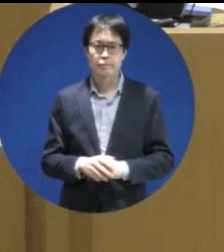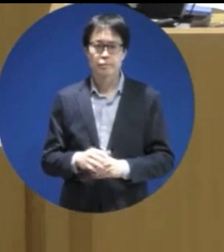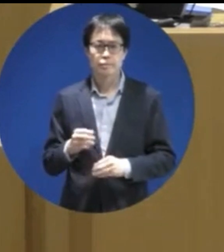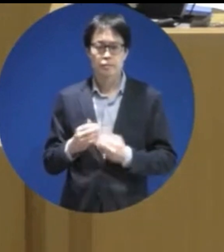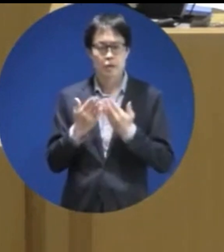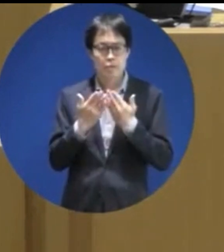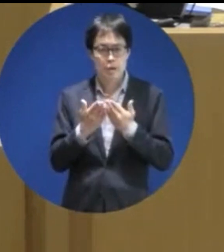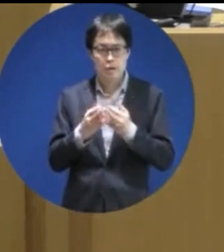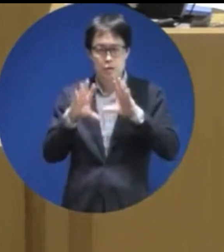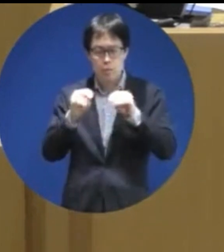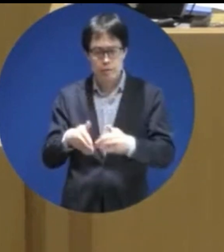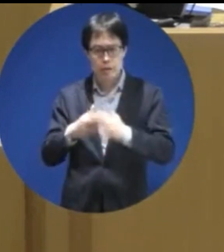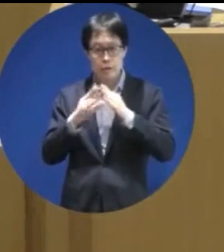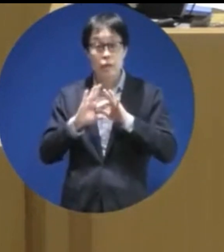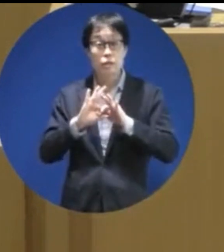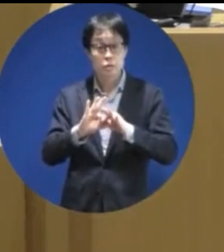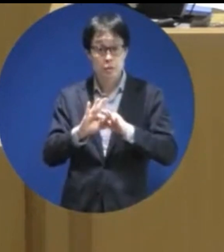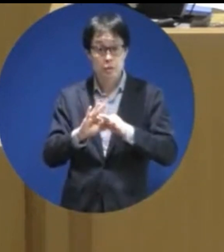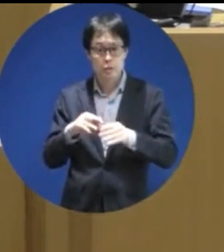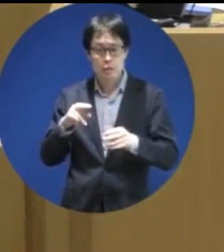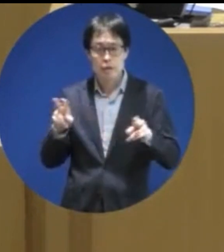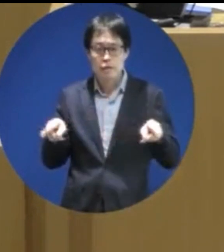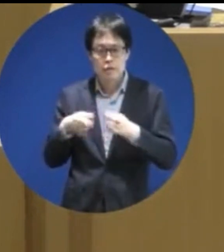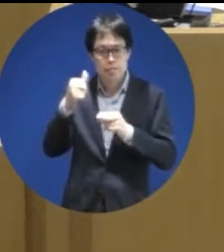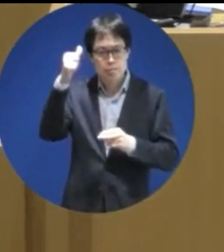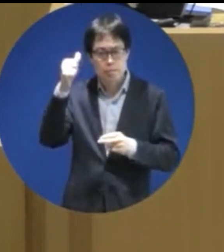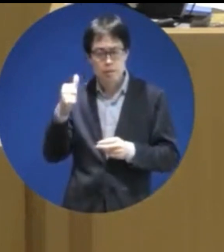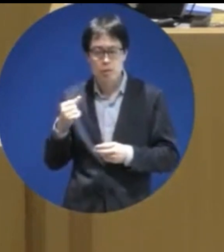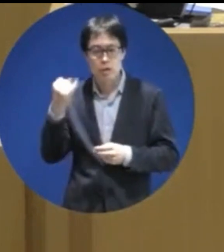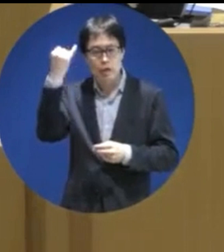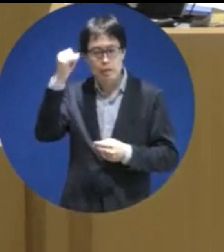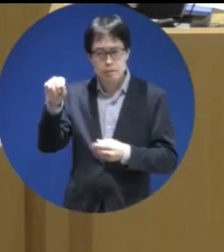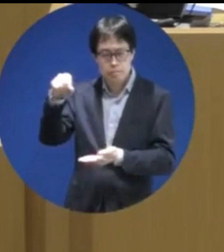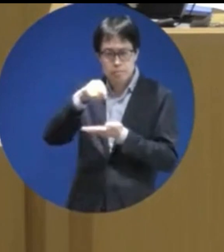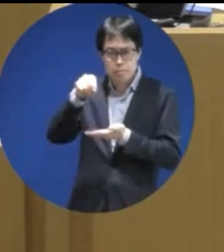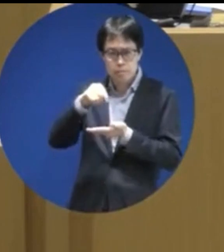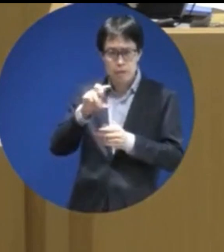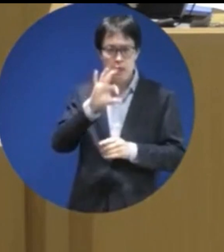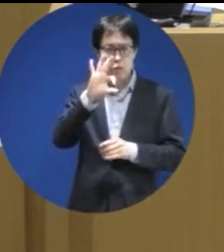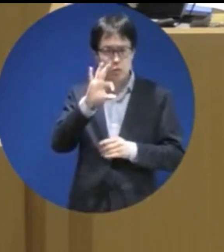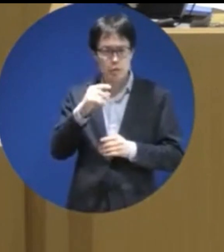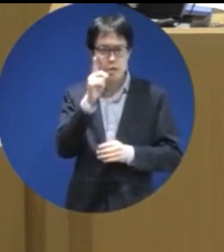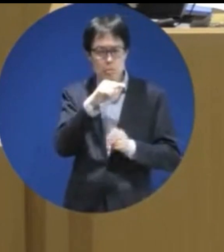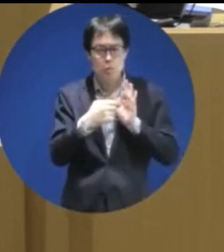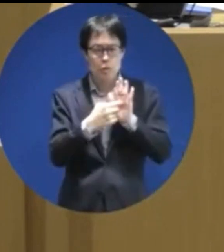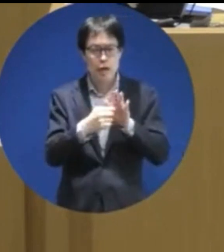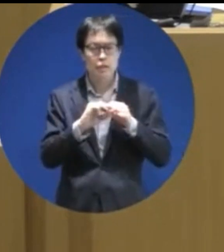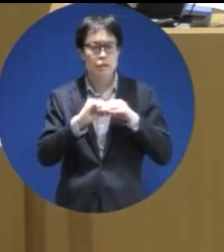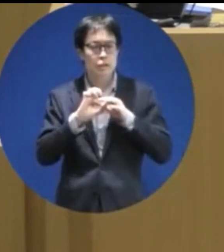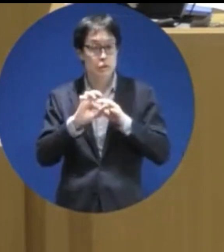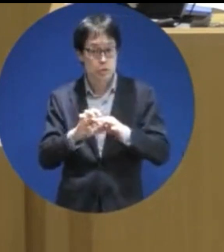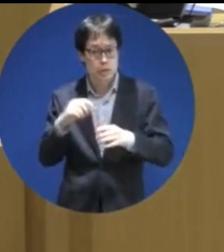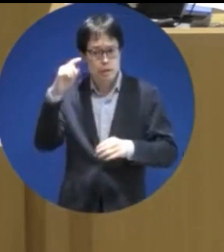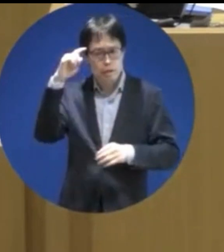また学校の建て替えに関しまして、専門家の意見を聞きながらトイレ並びに防犯に関して考えてい